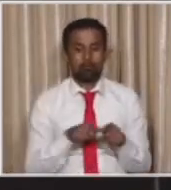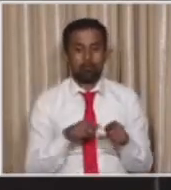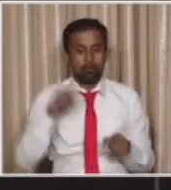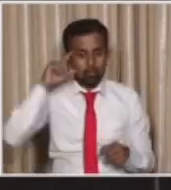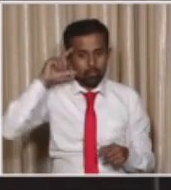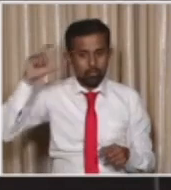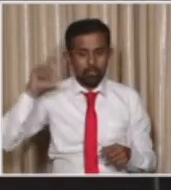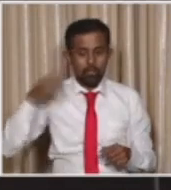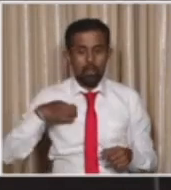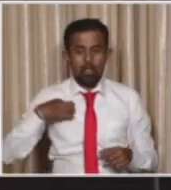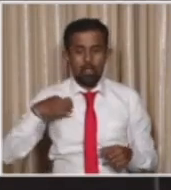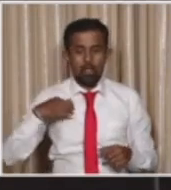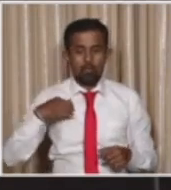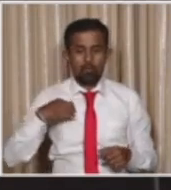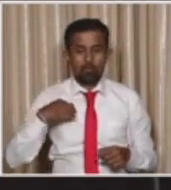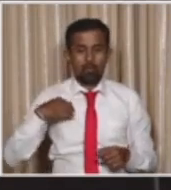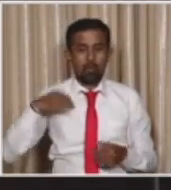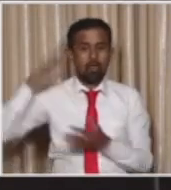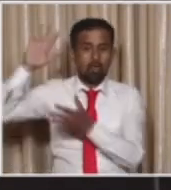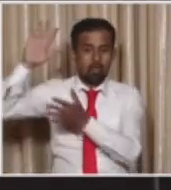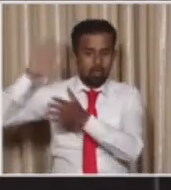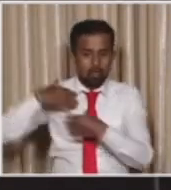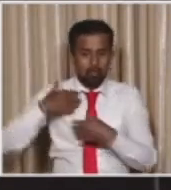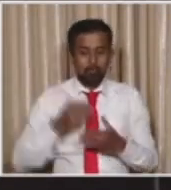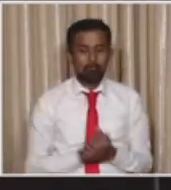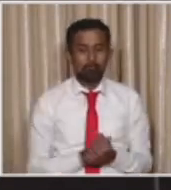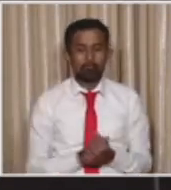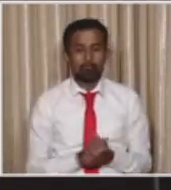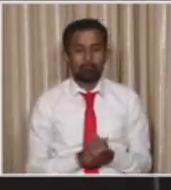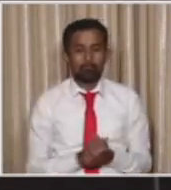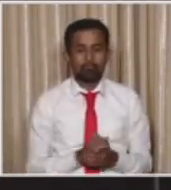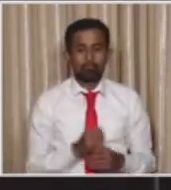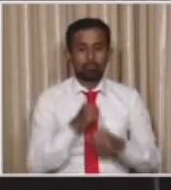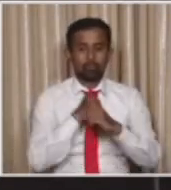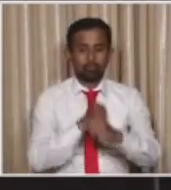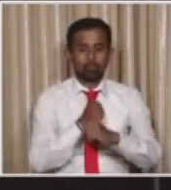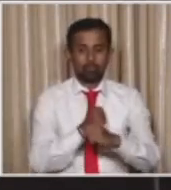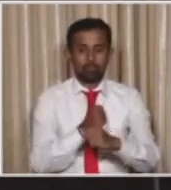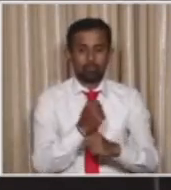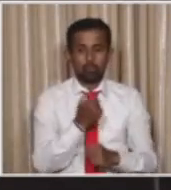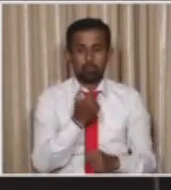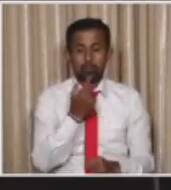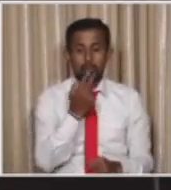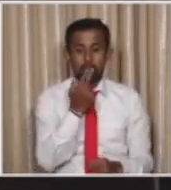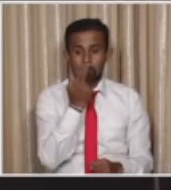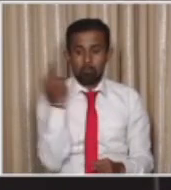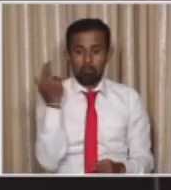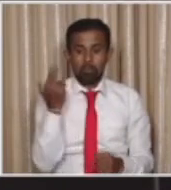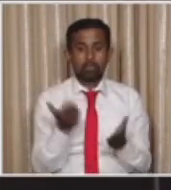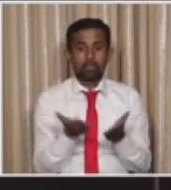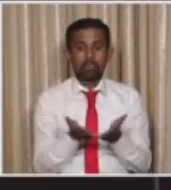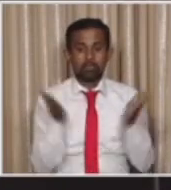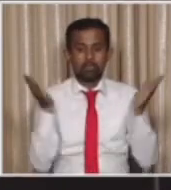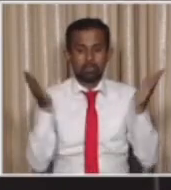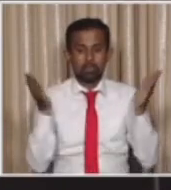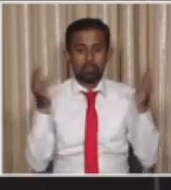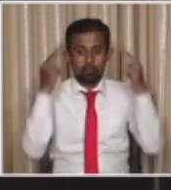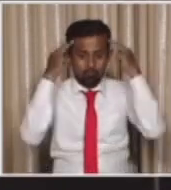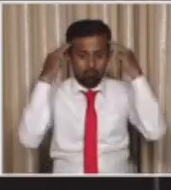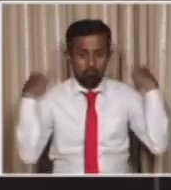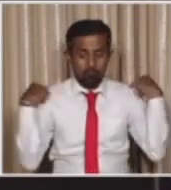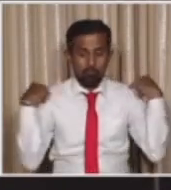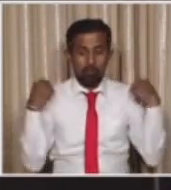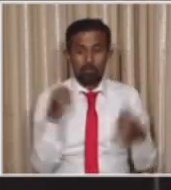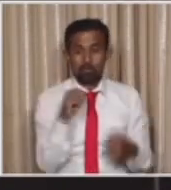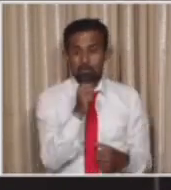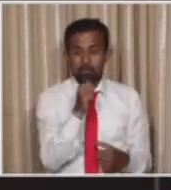චීනෙන් සේද නැත්තම් සිල්ක් ආනයනය කළා. ඒ වගේම තමයි අශ්වෝසා සූඳිවිලුන් ආනයන කළා ඉන්දියාවෙන්. මැදිපිටින් වයින් ආනයන